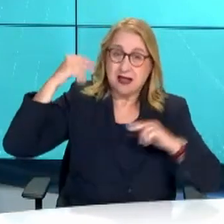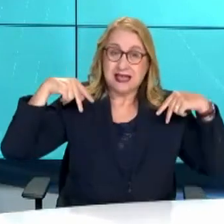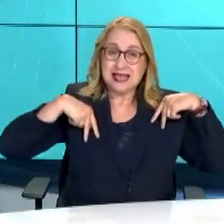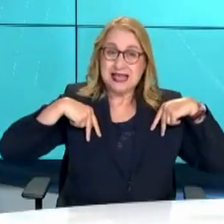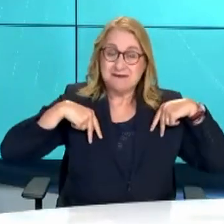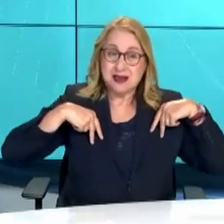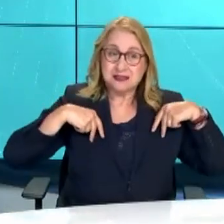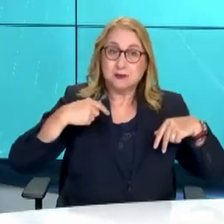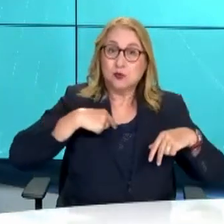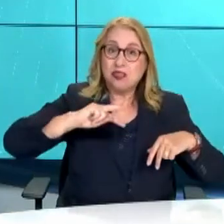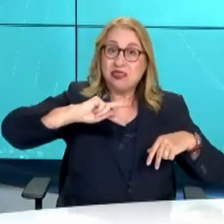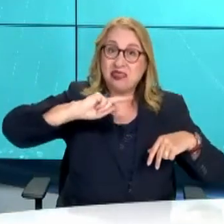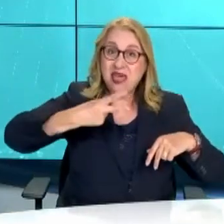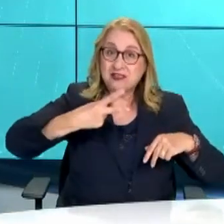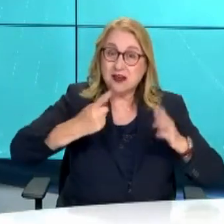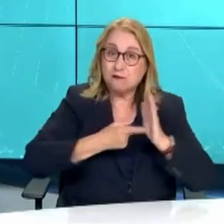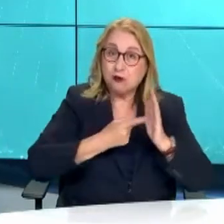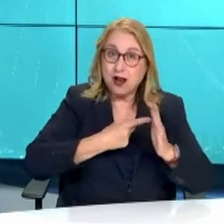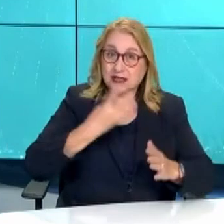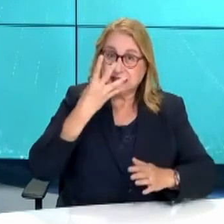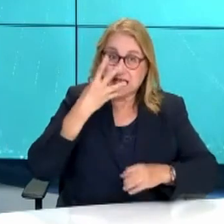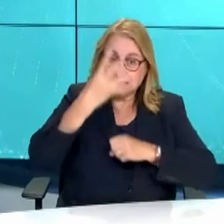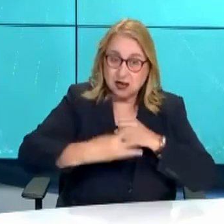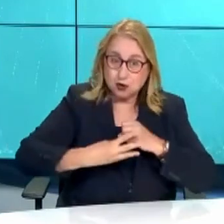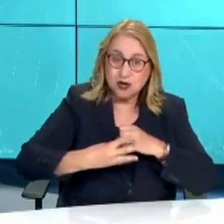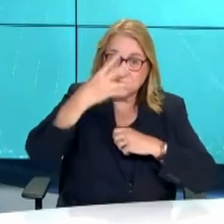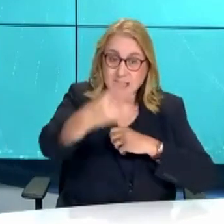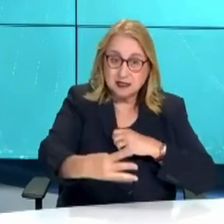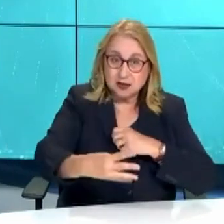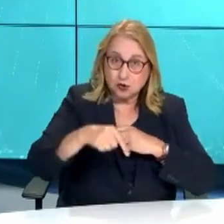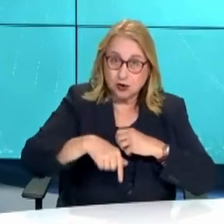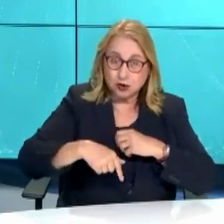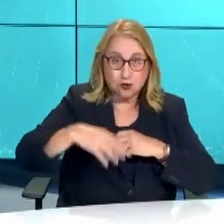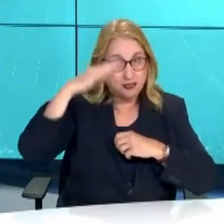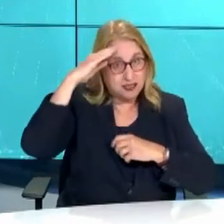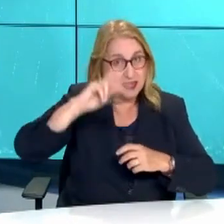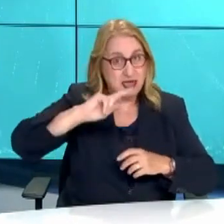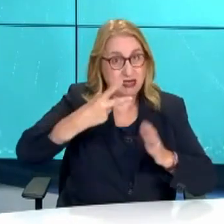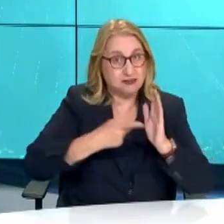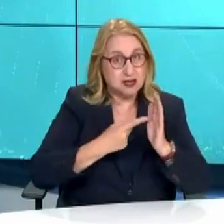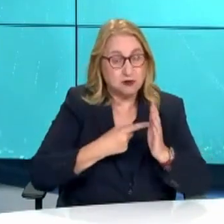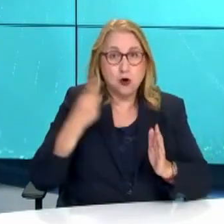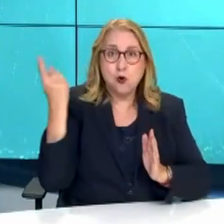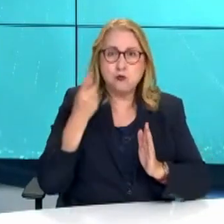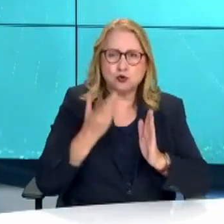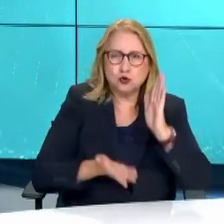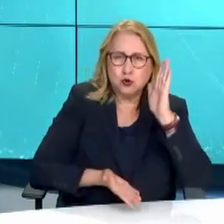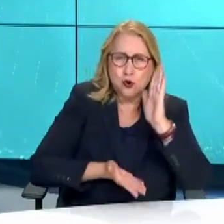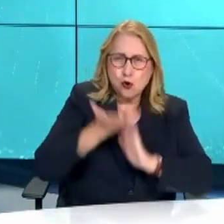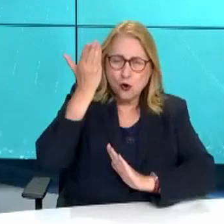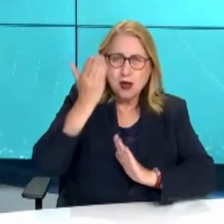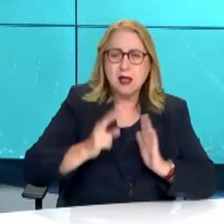μια δεύτερη συνεχή τετραετία και μάλιστα με αυξημένα ποσοστά και με τεράστιες διαφορές από τους